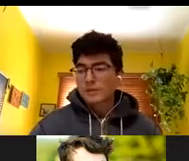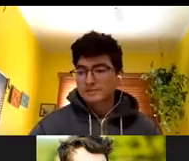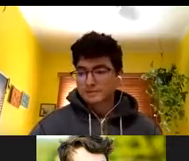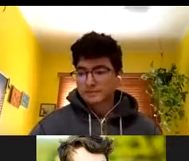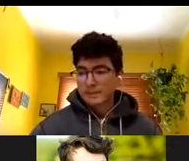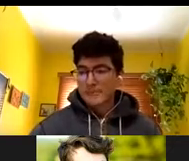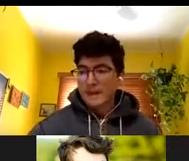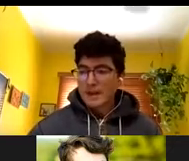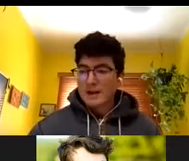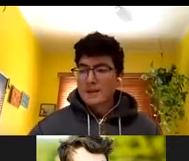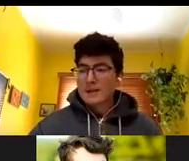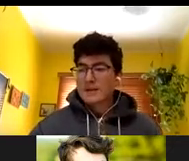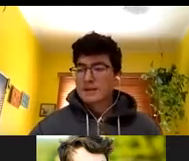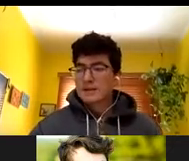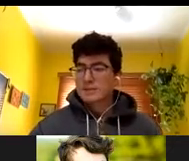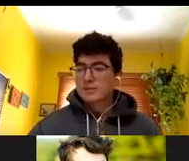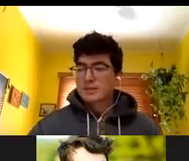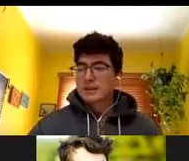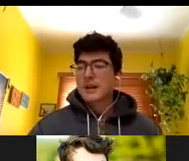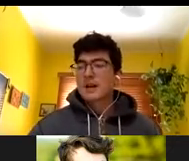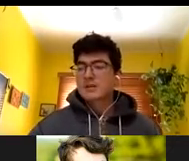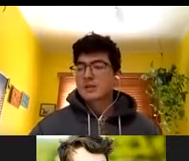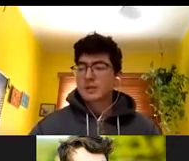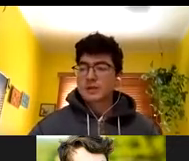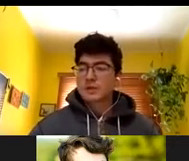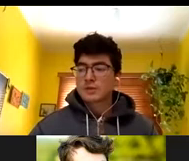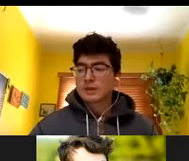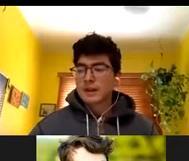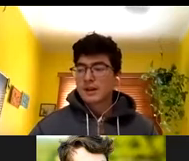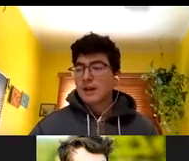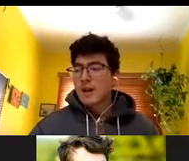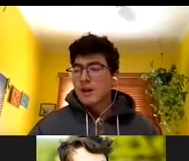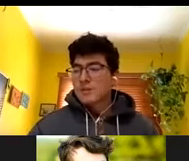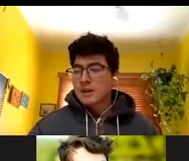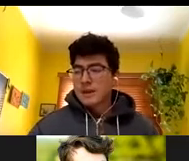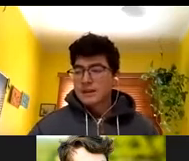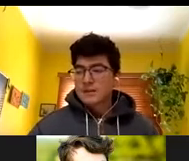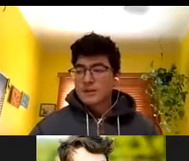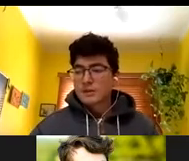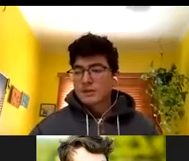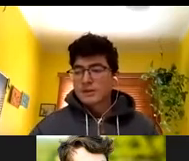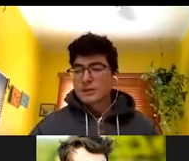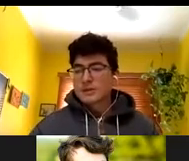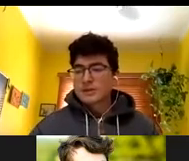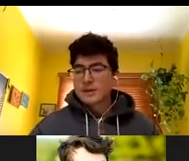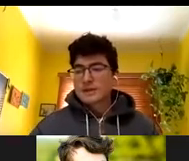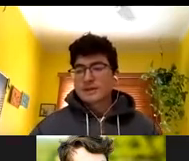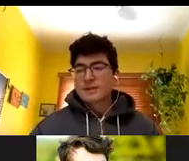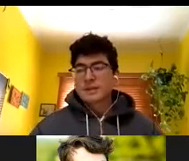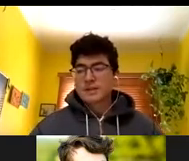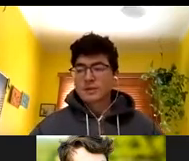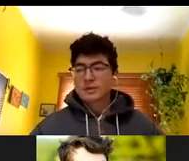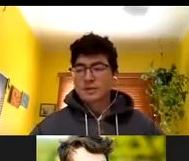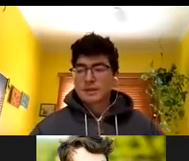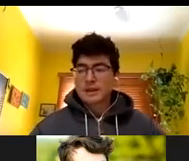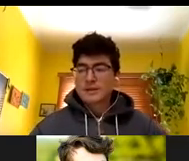genre, avec Sage Bush, qui est agent de santé communautaire pour les personnes trans sans domicile fixe dans